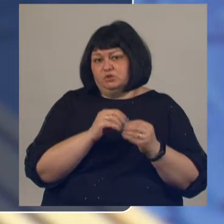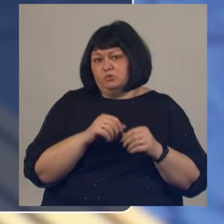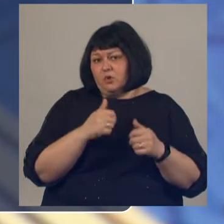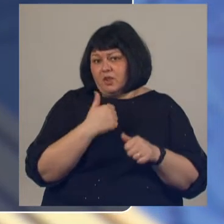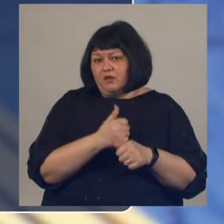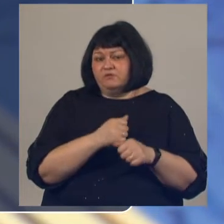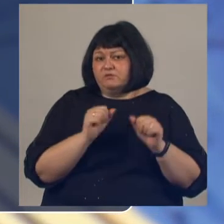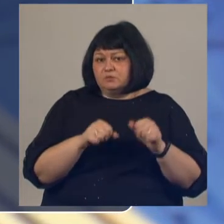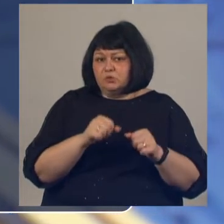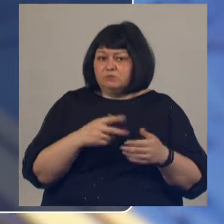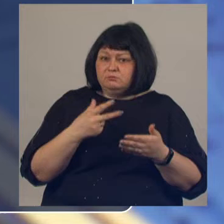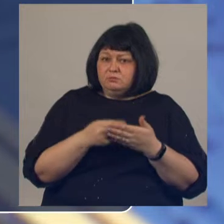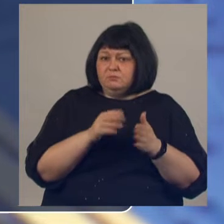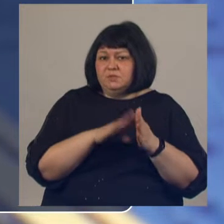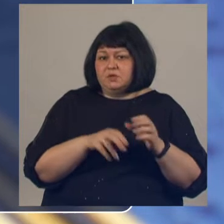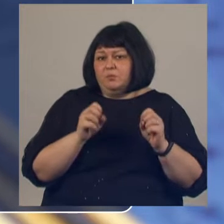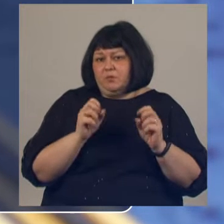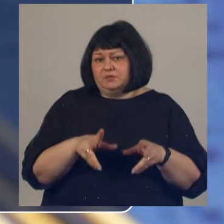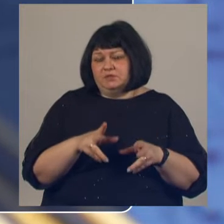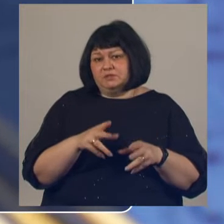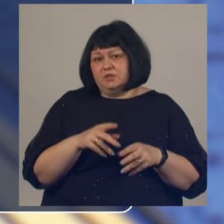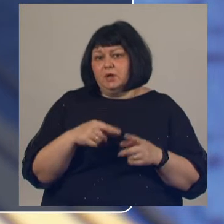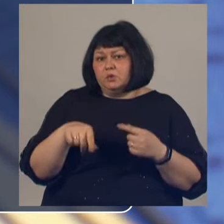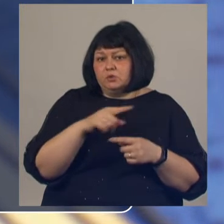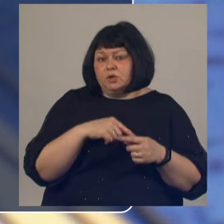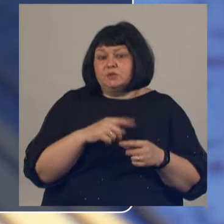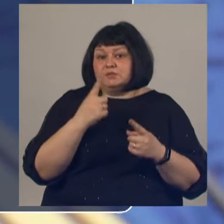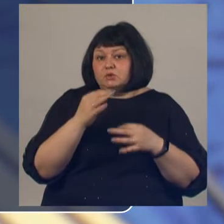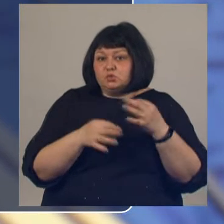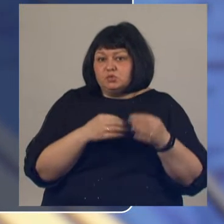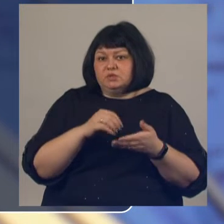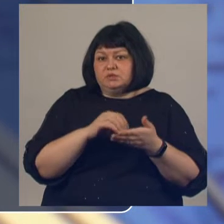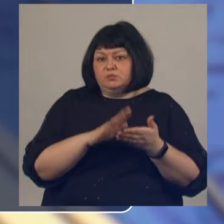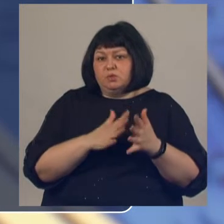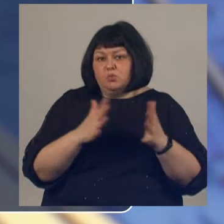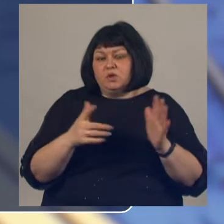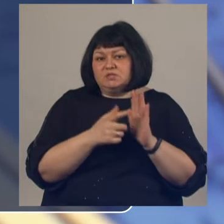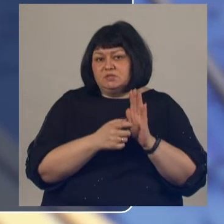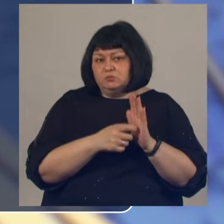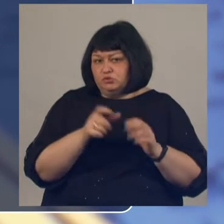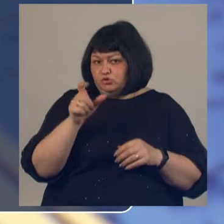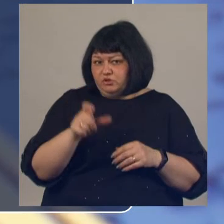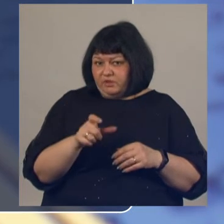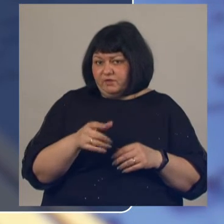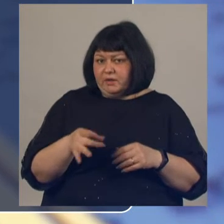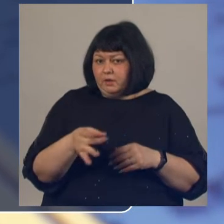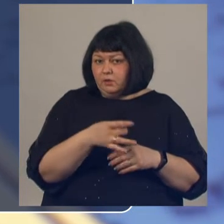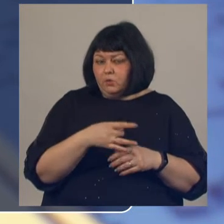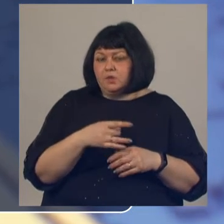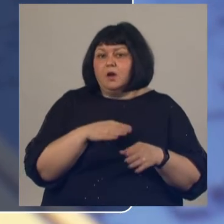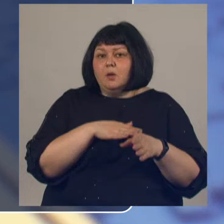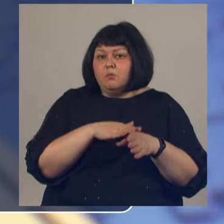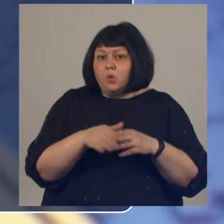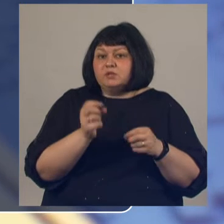себя и окружающих уверены медики только за сутки на прививку записались более 700 жителей региона полный цикл